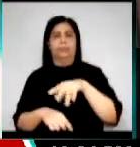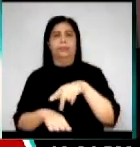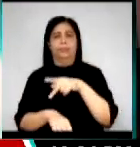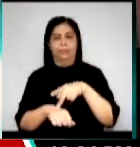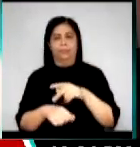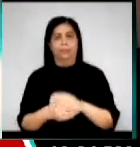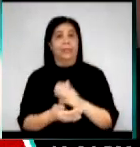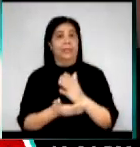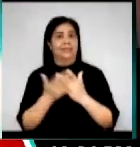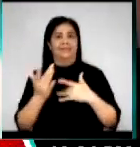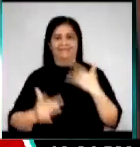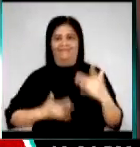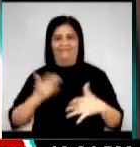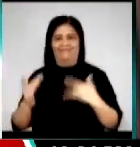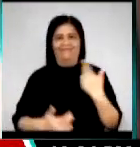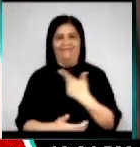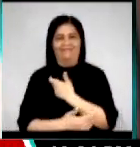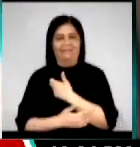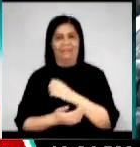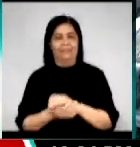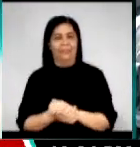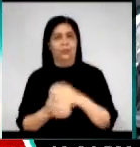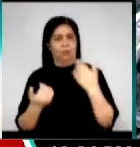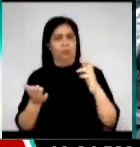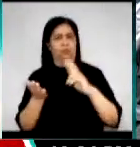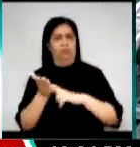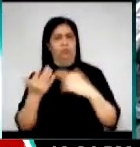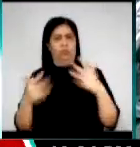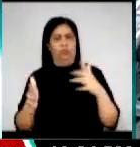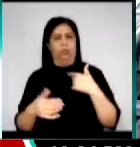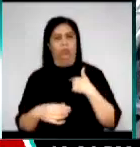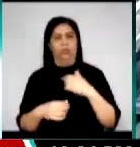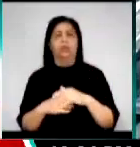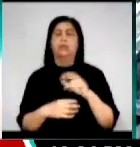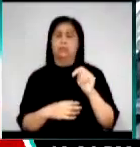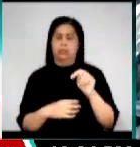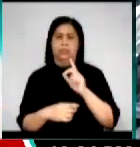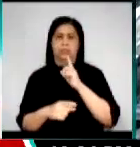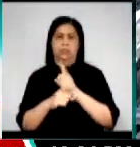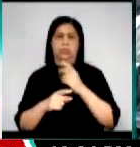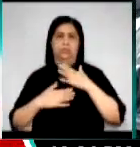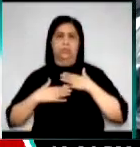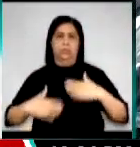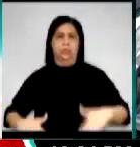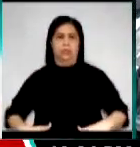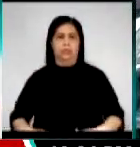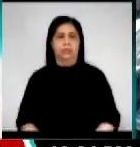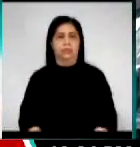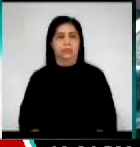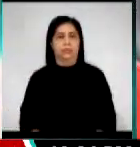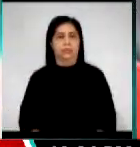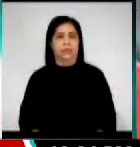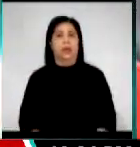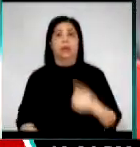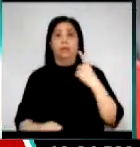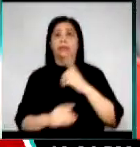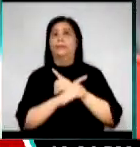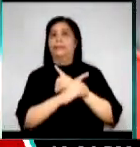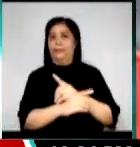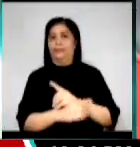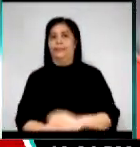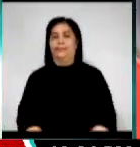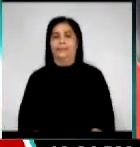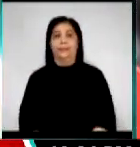excited mabakunahan. Nagpalista na po, amen. Kailangan din natin sa katawan. Depensa rin sa katawan. Meron